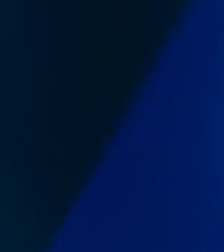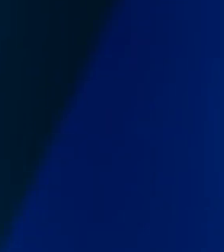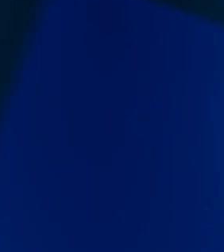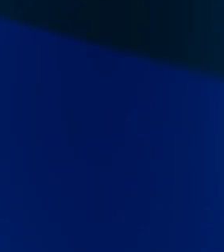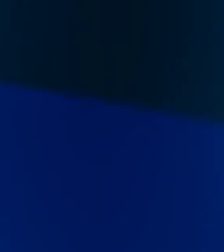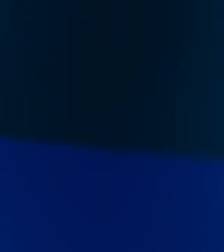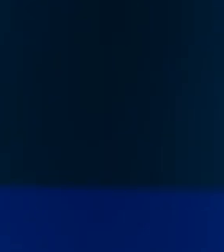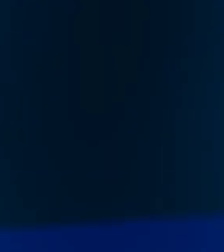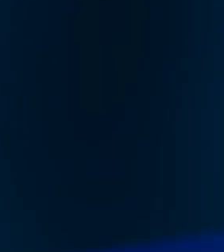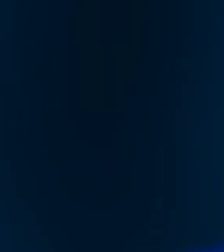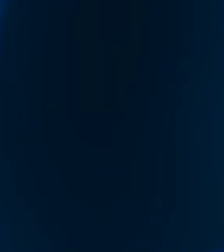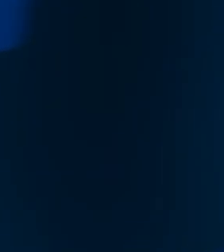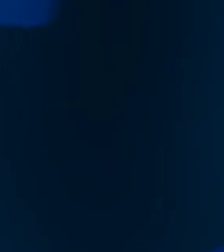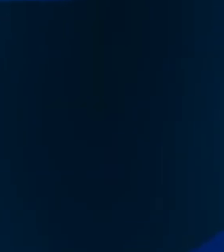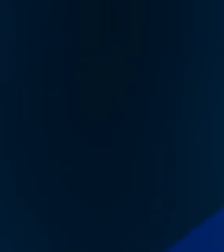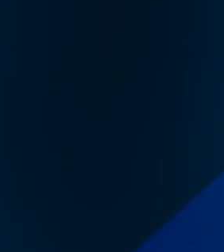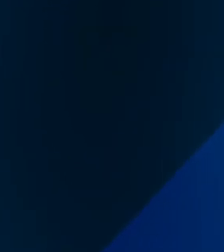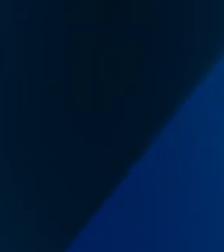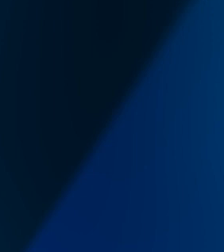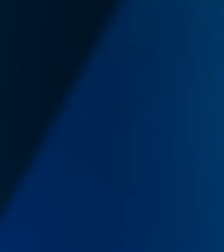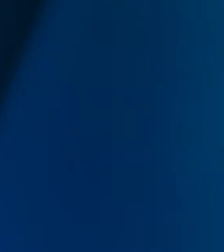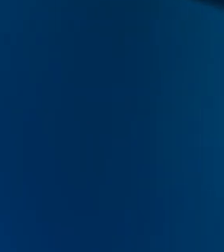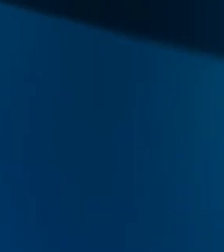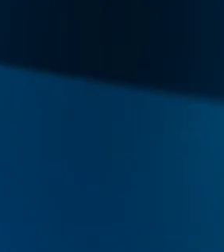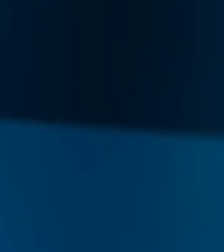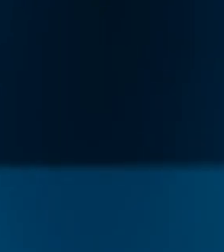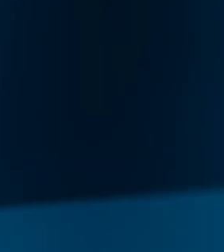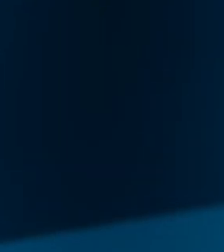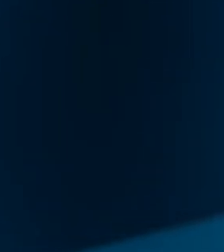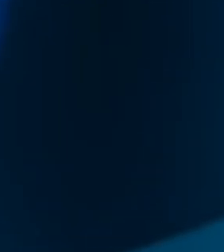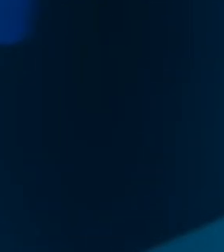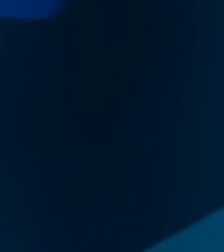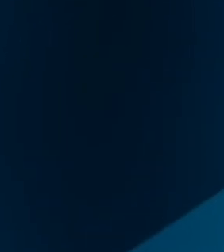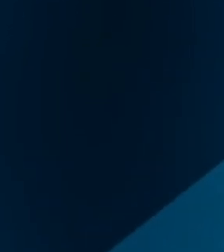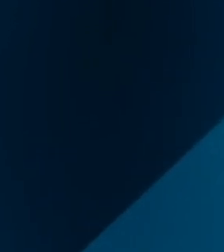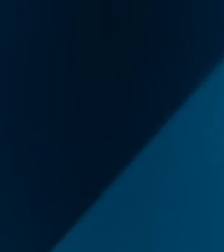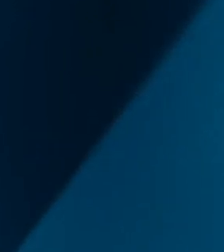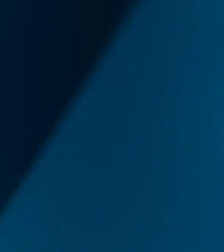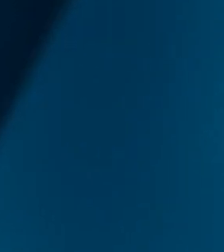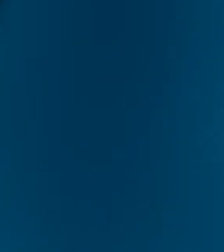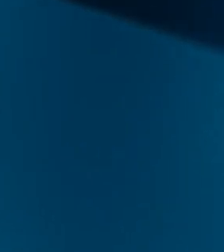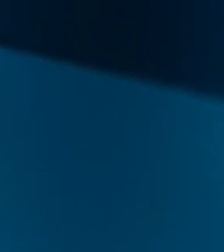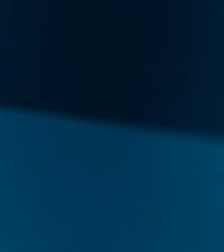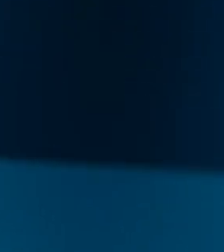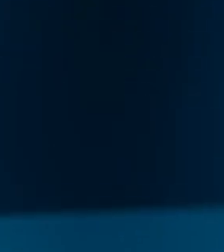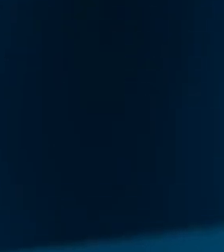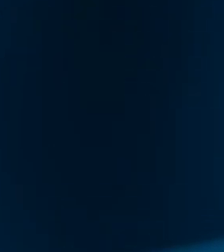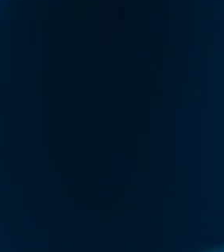Thank you.